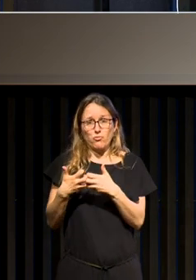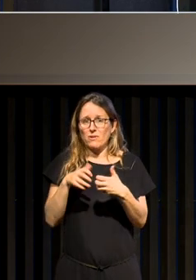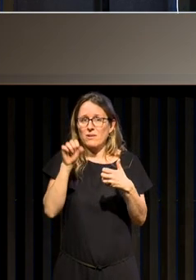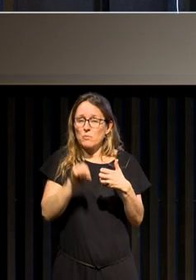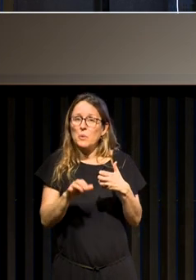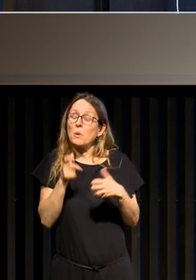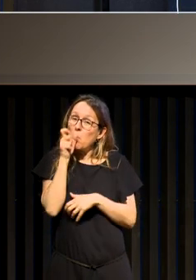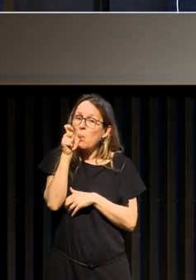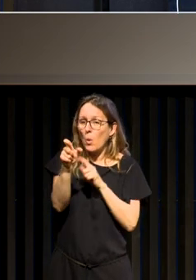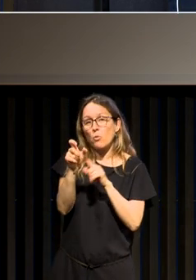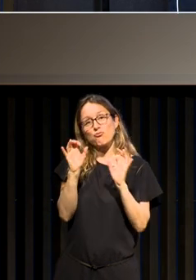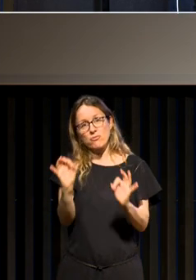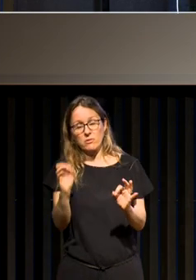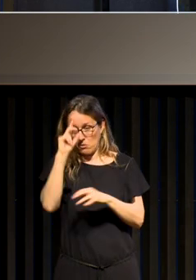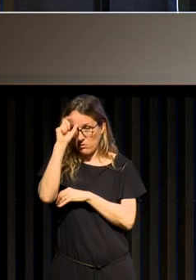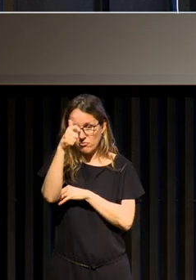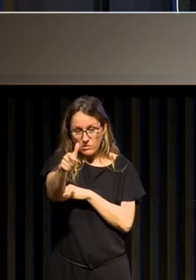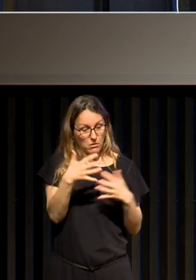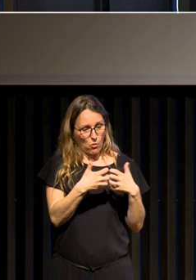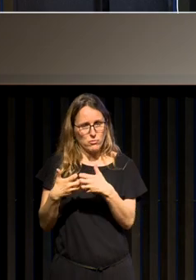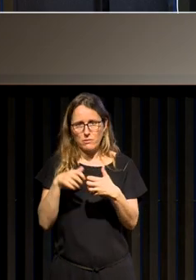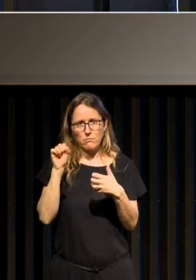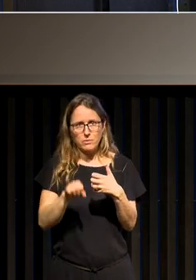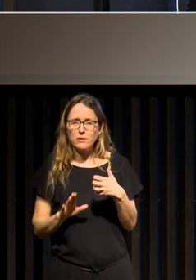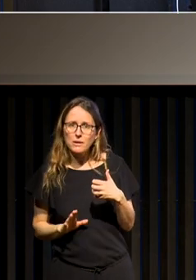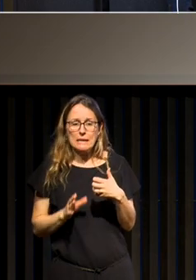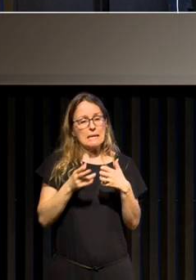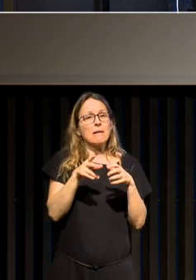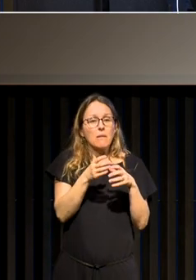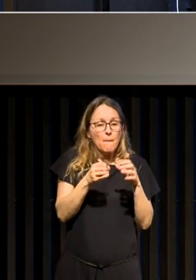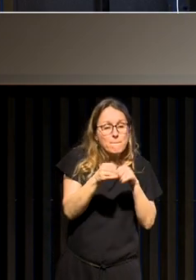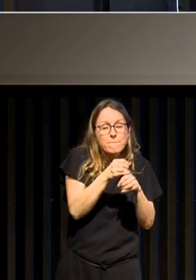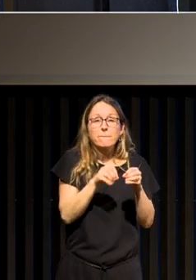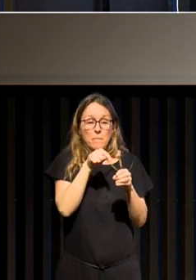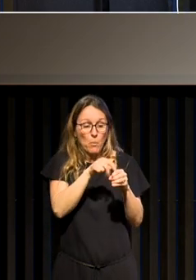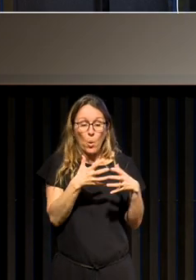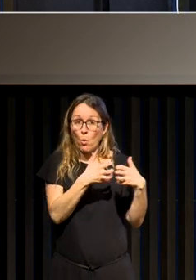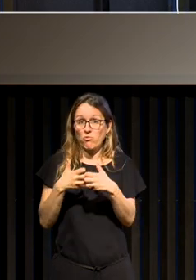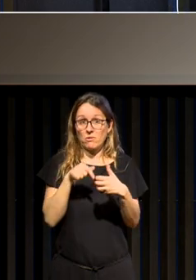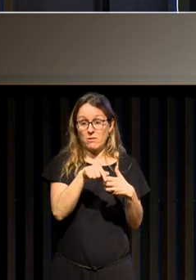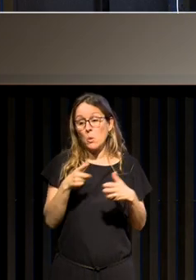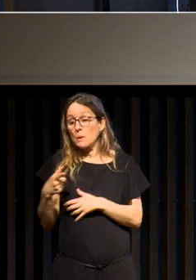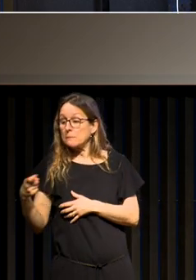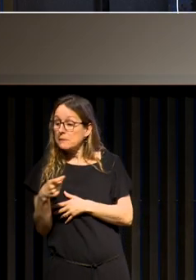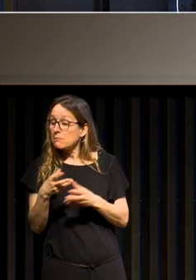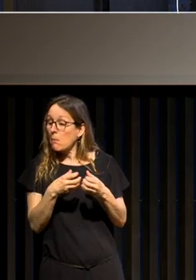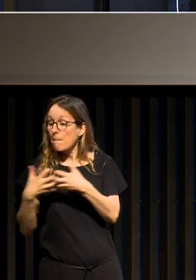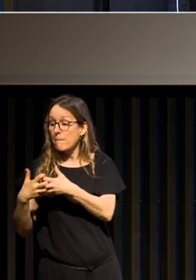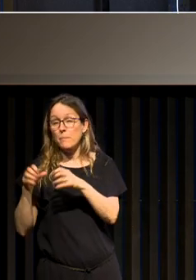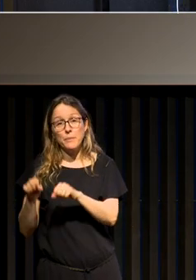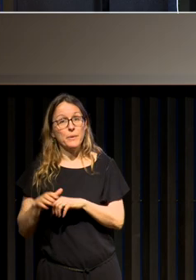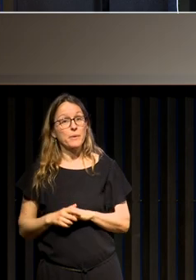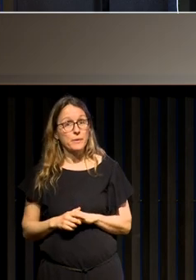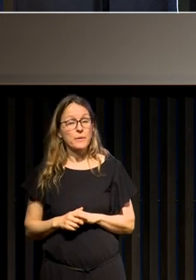que le terme est plus judicieux, on peut congeler ses gamètes, ses ovocytes, ses spermatozoïdes,